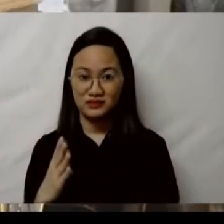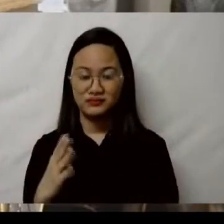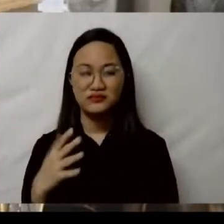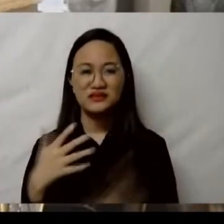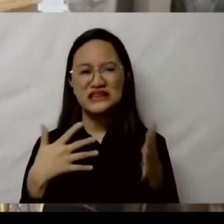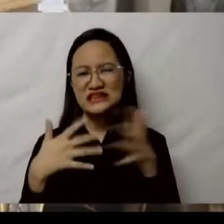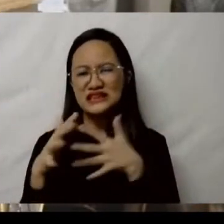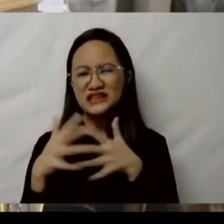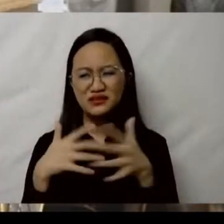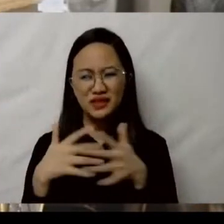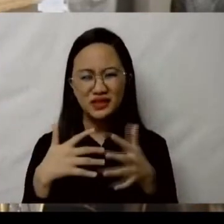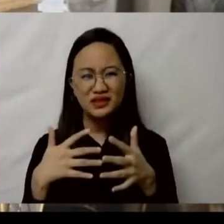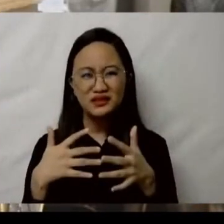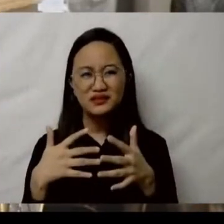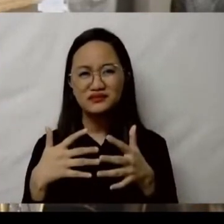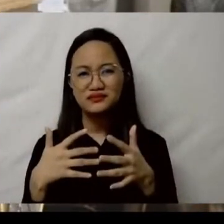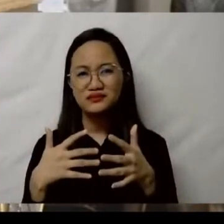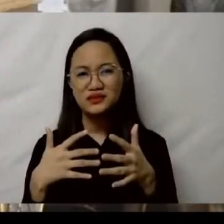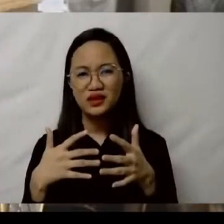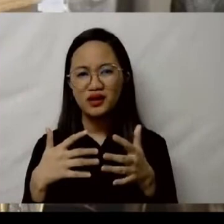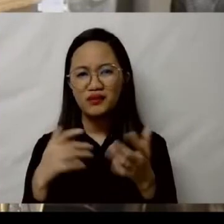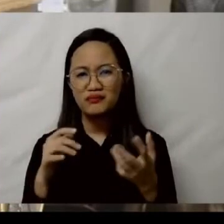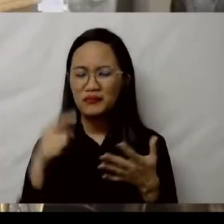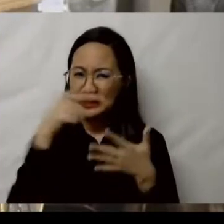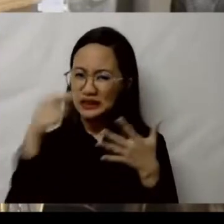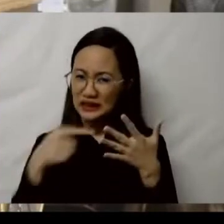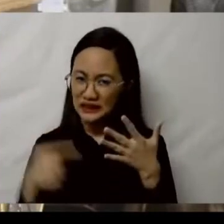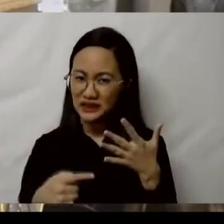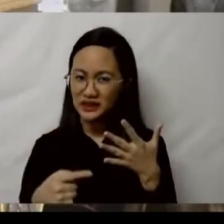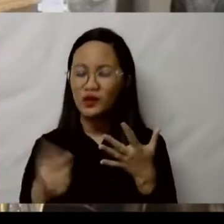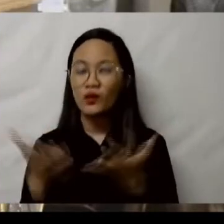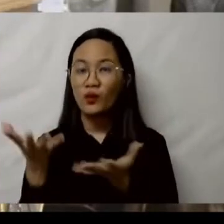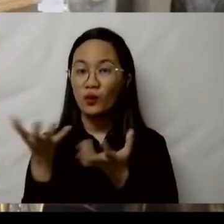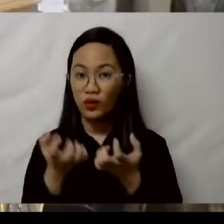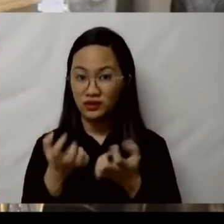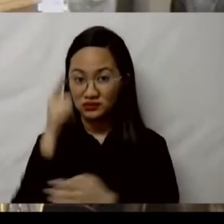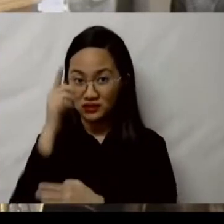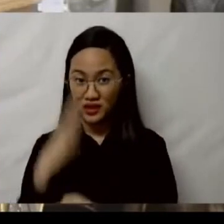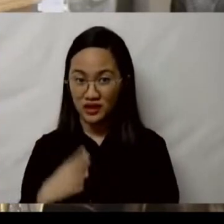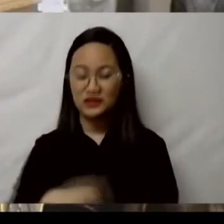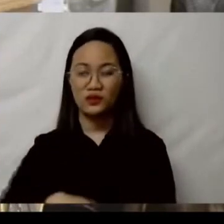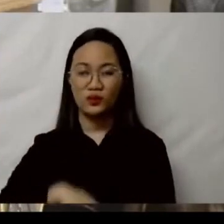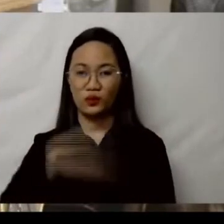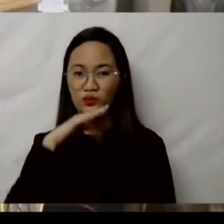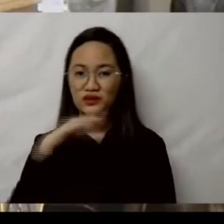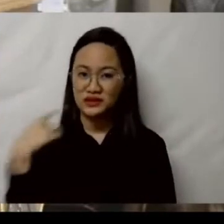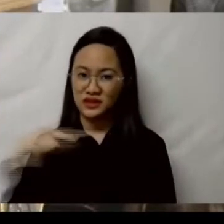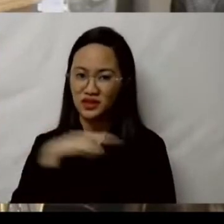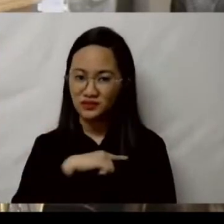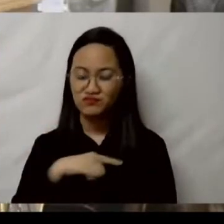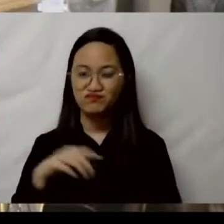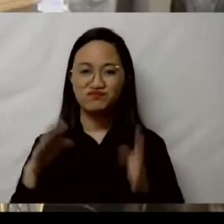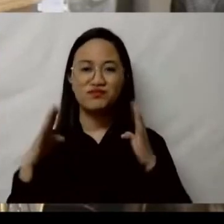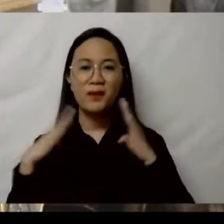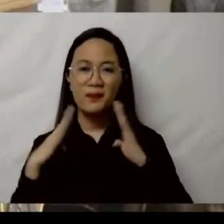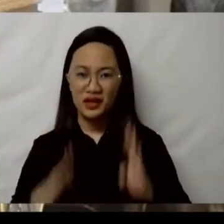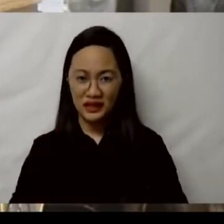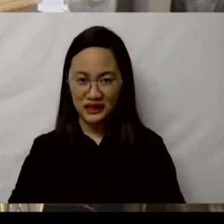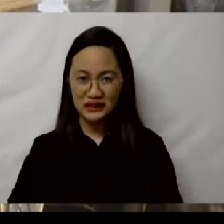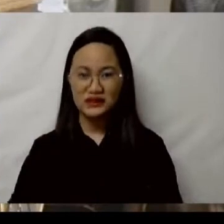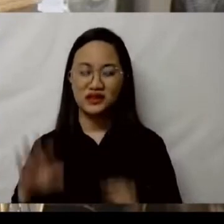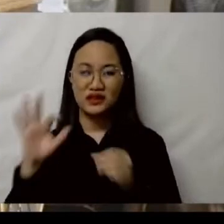to the very specifics, nais ng Panginoon na busugin tayo sa laman, sa kaluluwa, sa